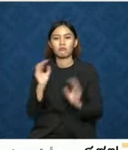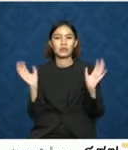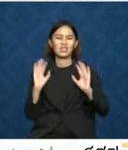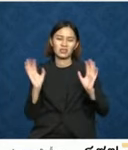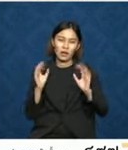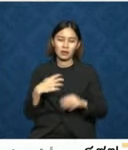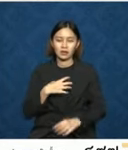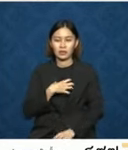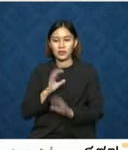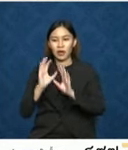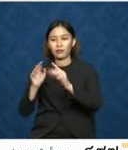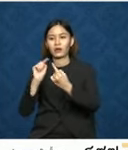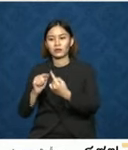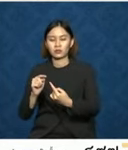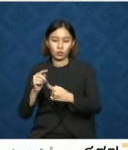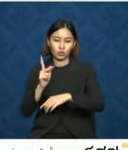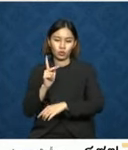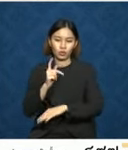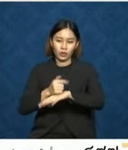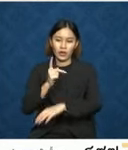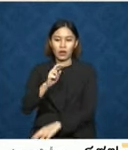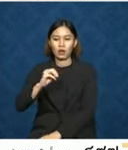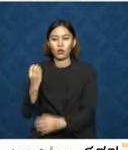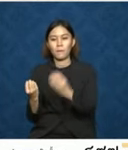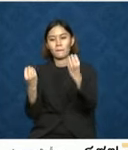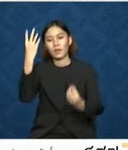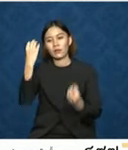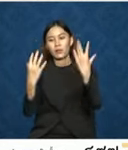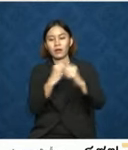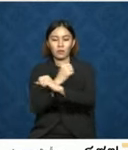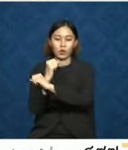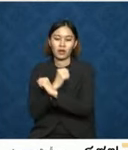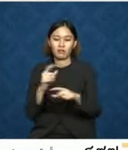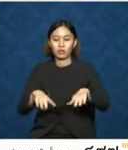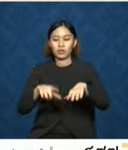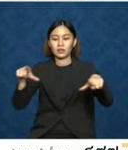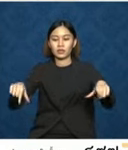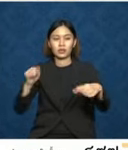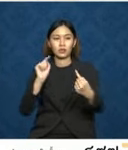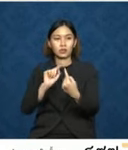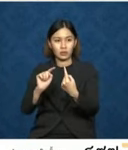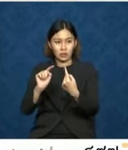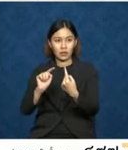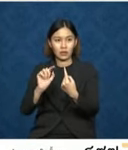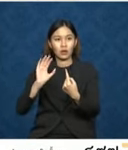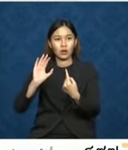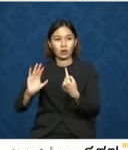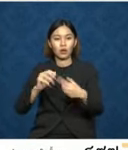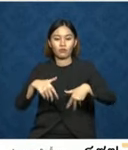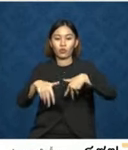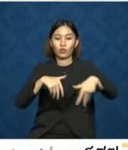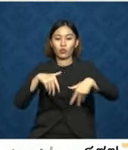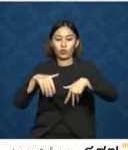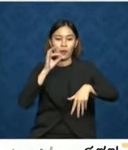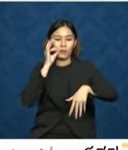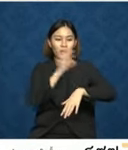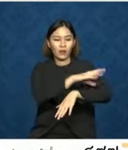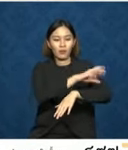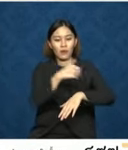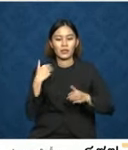กราเรียนถึงท่านบดีกรมป่าไม้ครับหว่าป่าสงวนนั้นพื้นที่นั้นอยู่ในพื้นที่ของพี่น้องชาตพัธุ์ซึ่งมี